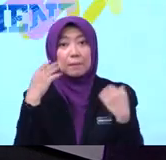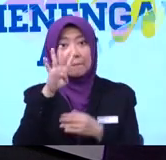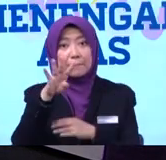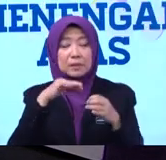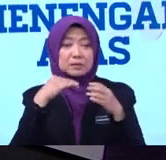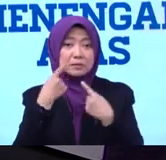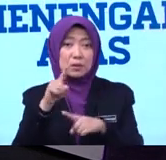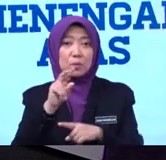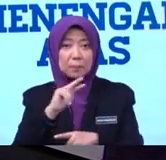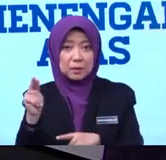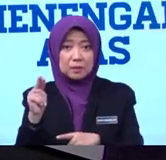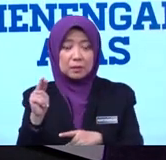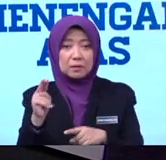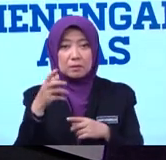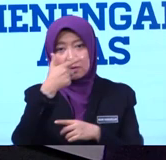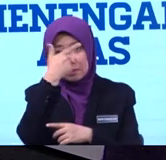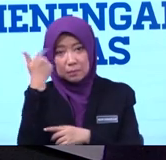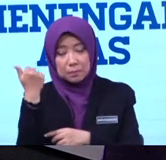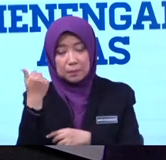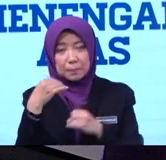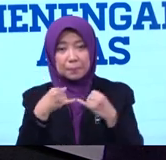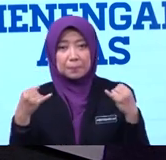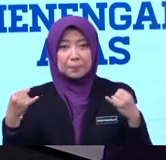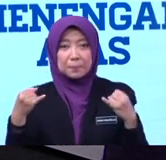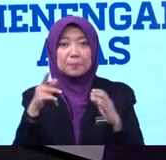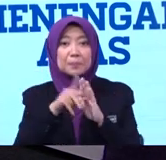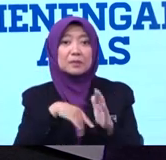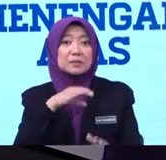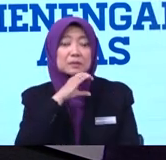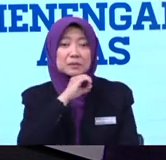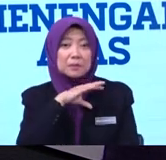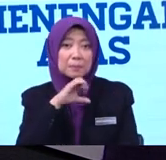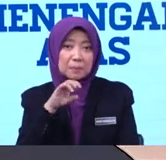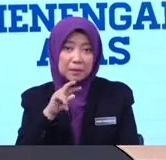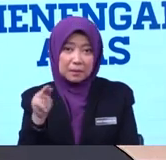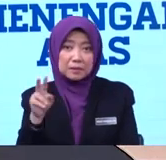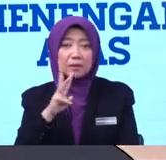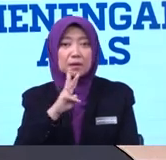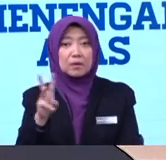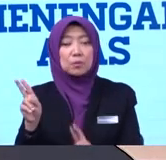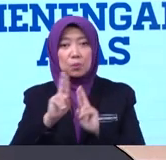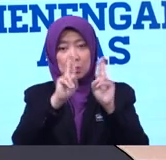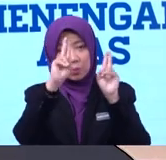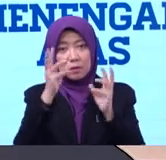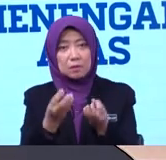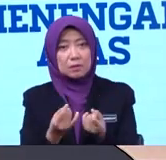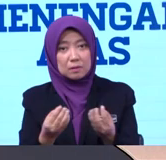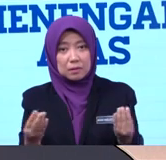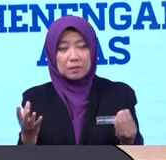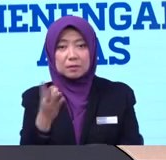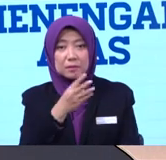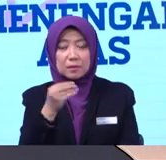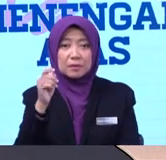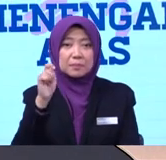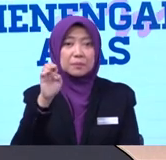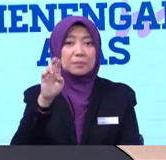jenis pencemaran alam sekitar ada pencemaran udara ada pencemaran air ada pencemaran tanah dan juga